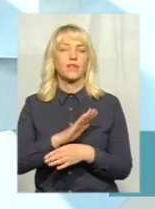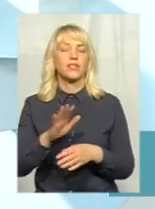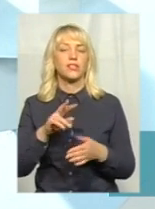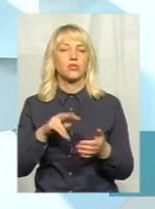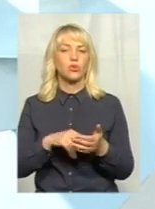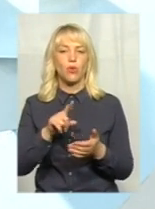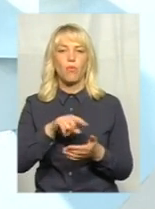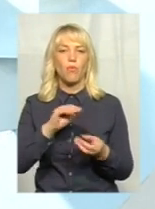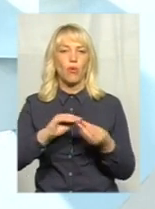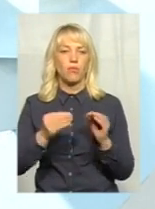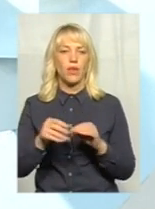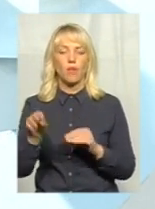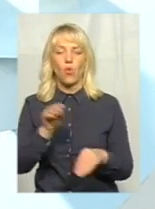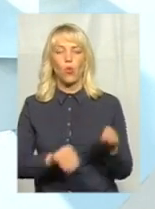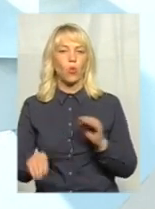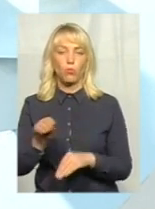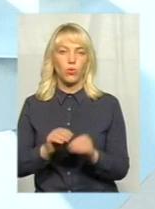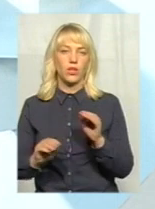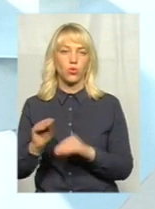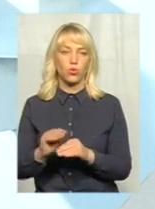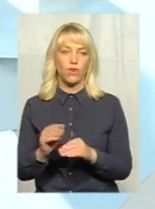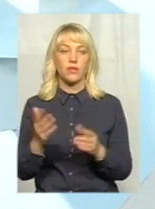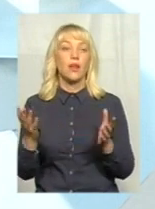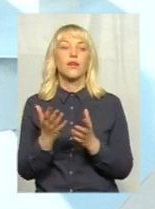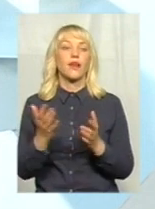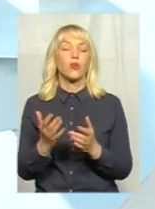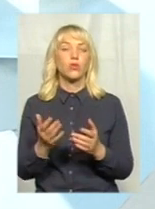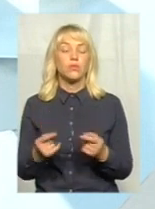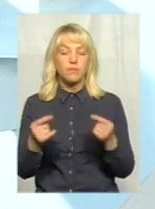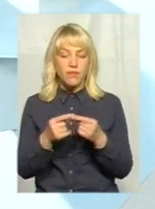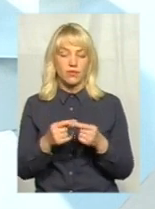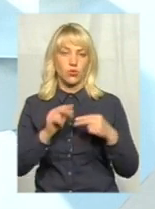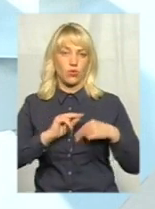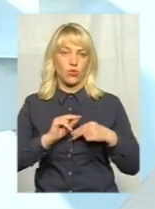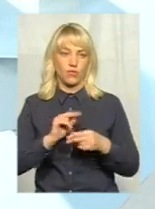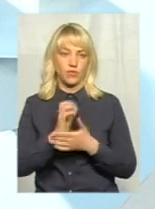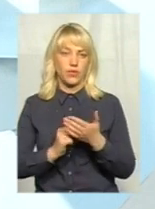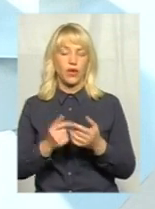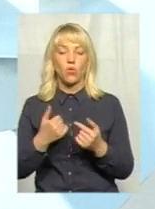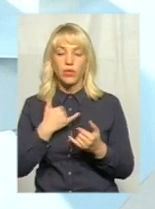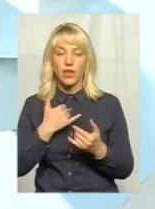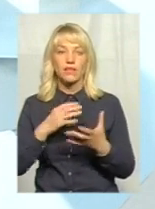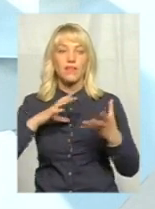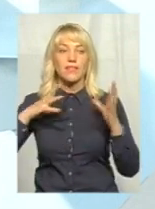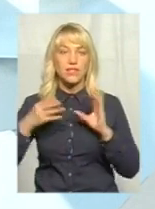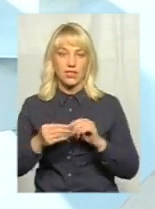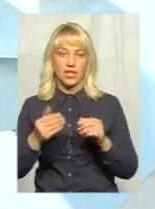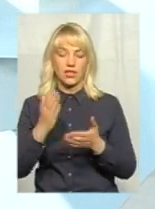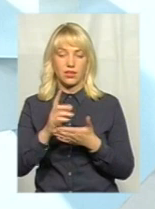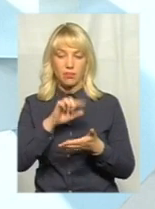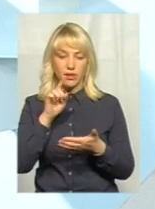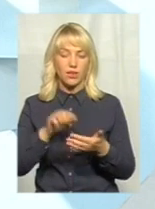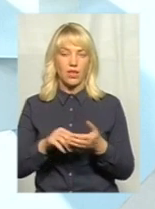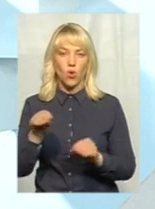У нас сьогодні не стоїть проблеми, скажімо так, укомплектування там якоїсь певної частини вакансій. На сьогодні взагалі стоїть питання укомплектування всіх вакансій, тому що ми